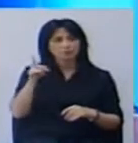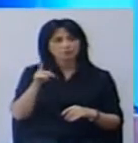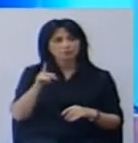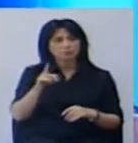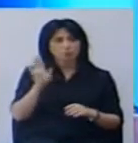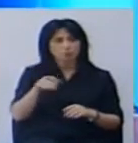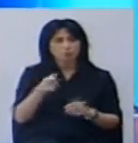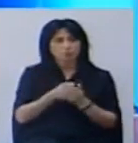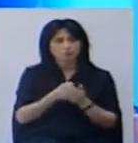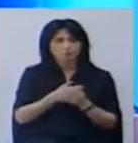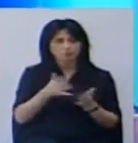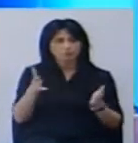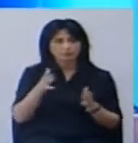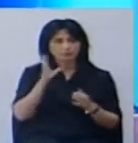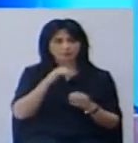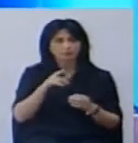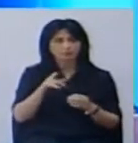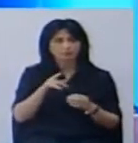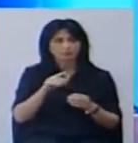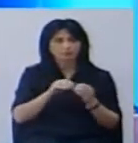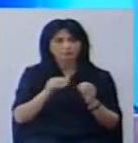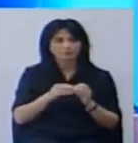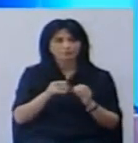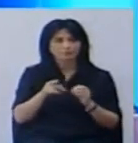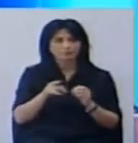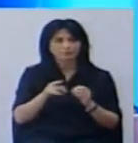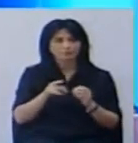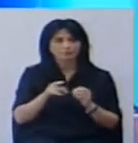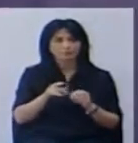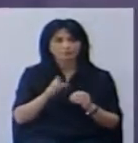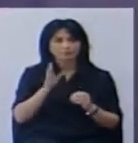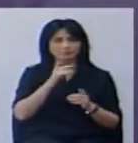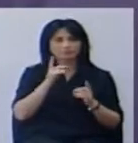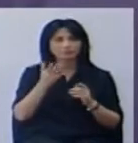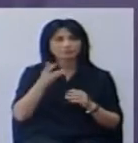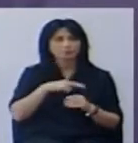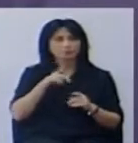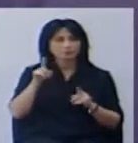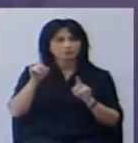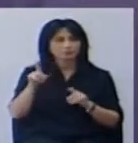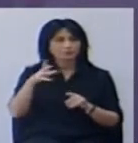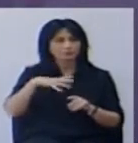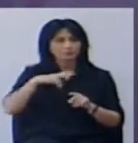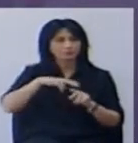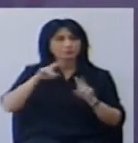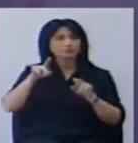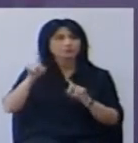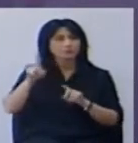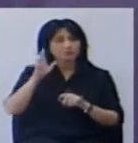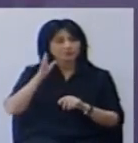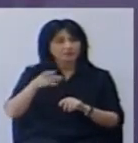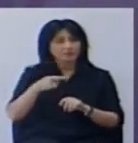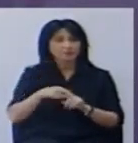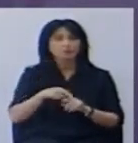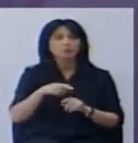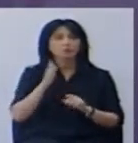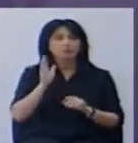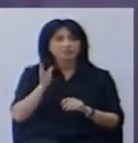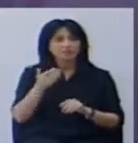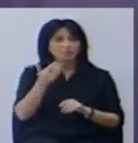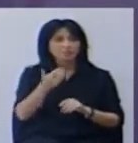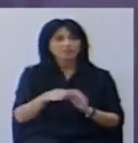უფრო ასე ვთქვათ მოახერხებთ ამ პრობლემის ბუნებრივია, მე თუ ვიქნები საქართველოს პარლამენტის დეპუტატი და